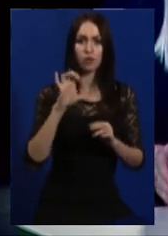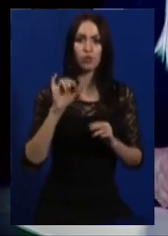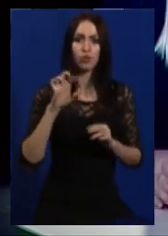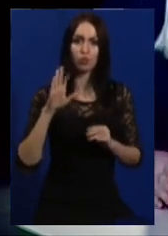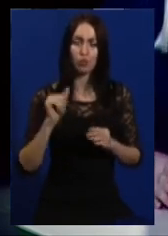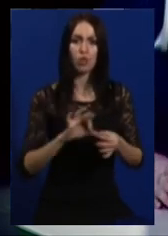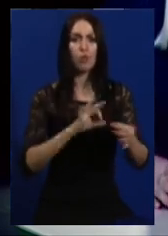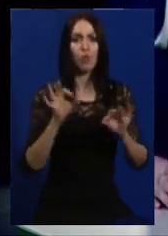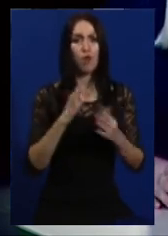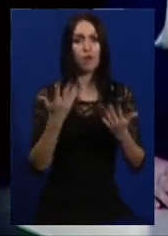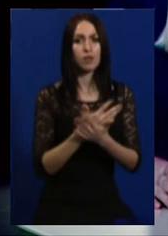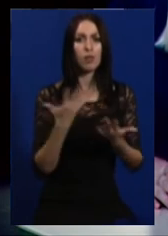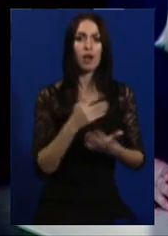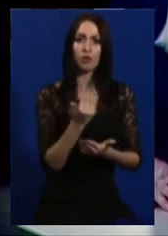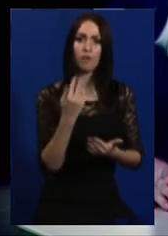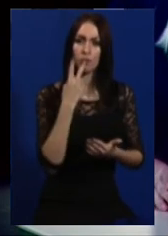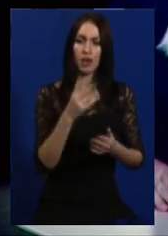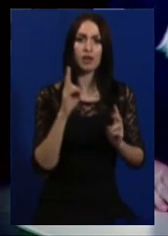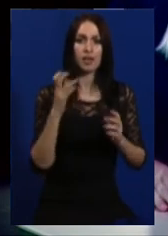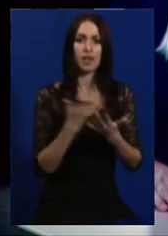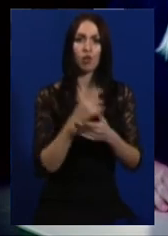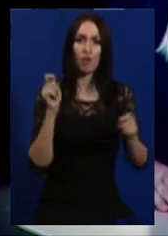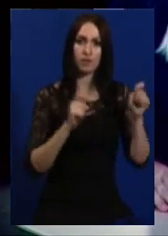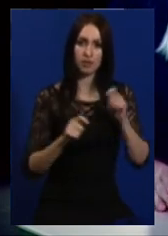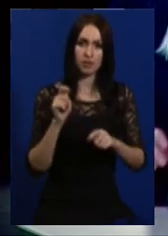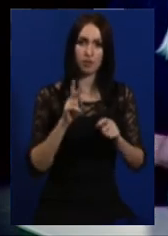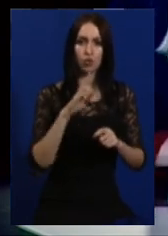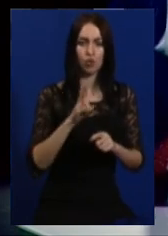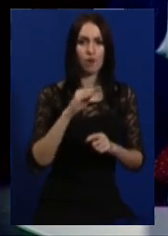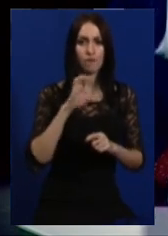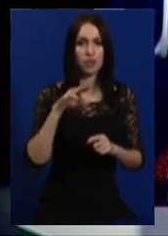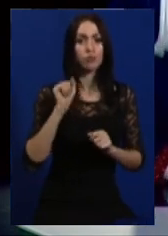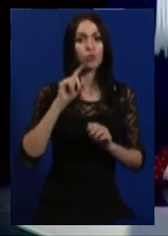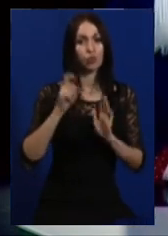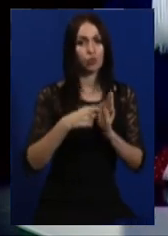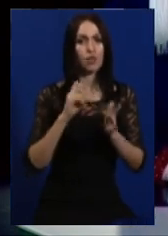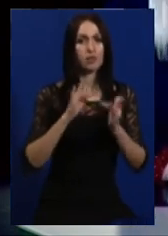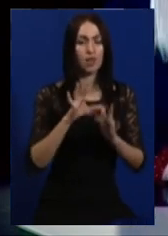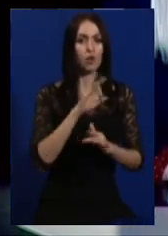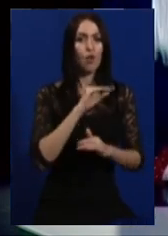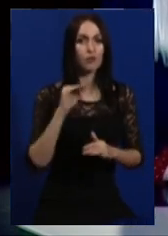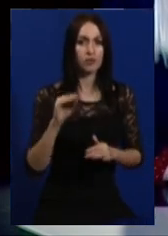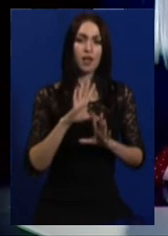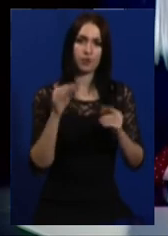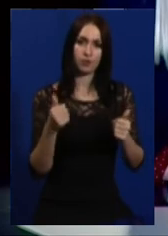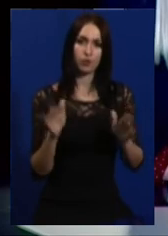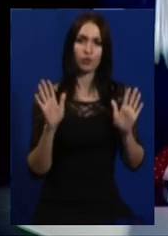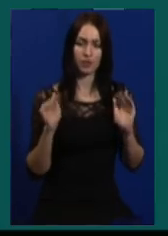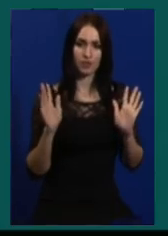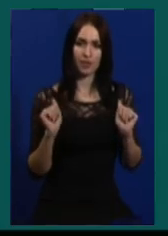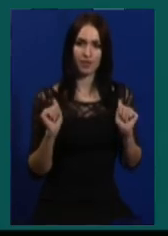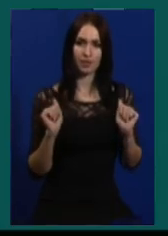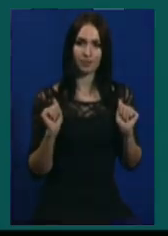речники покажут рамках кинофестиваля амиду квест можно 11-я на сайте опять и нему на все доброе